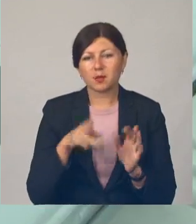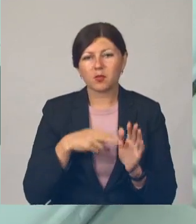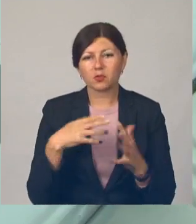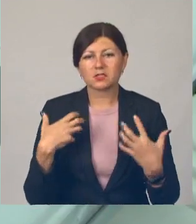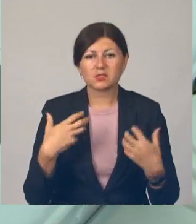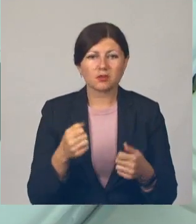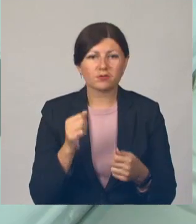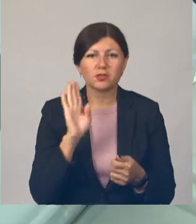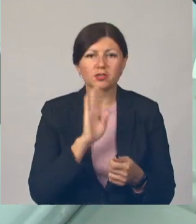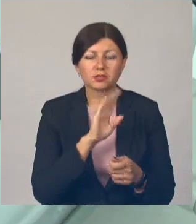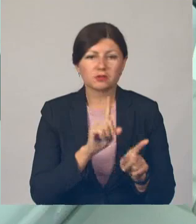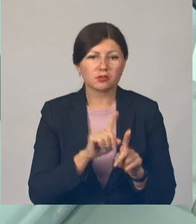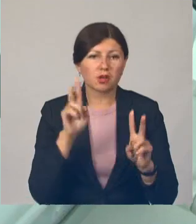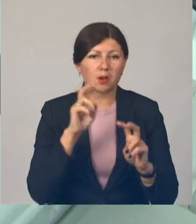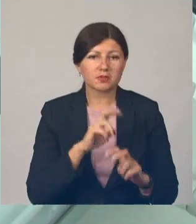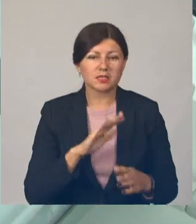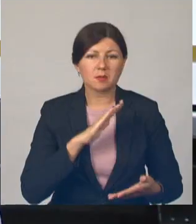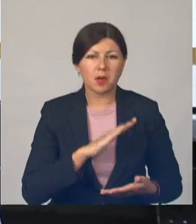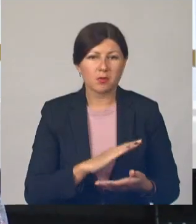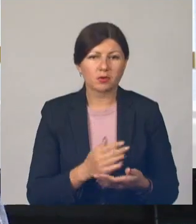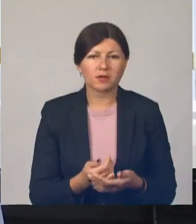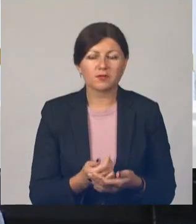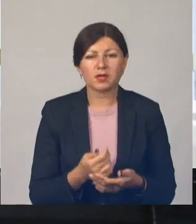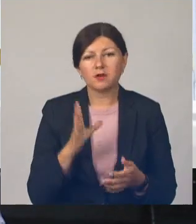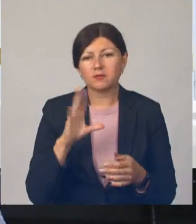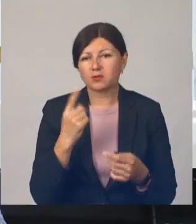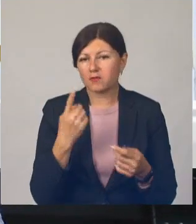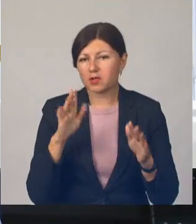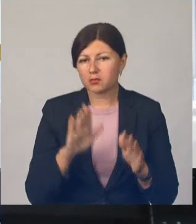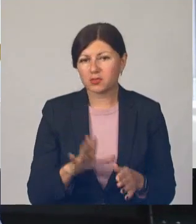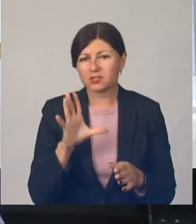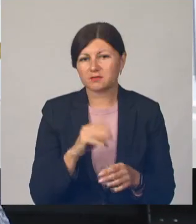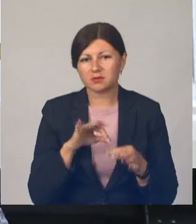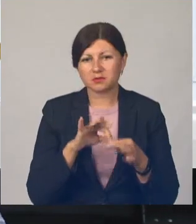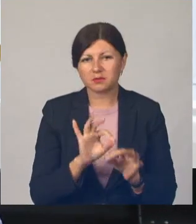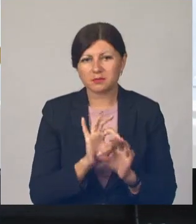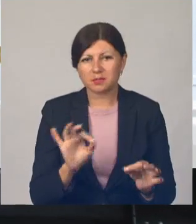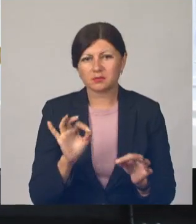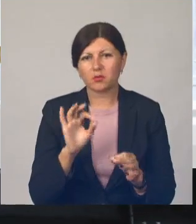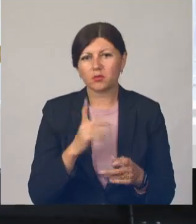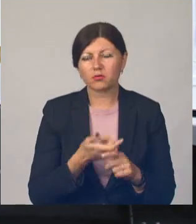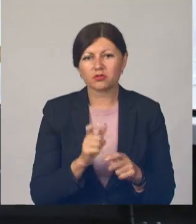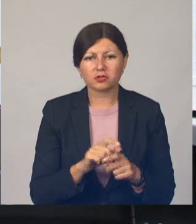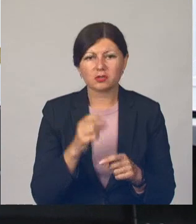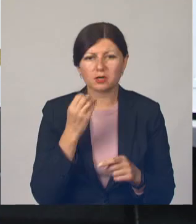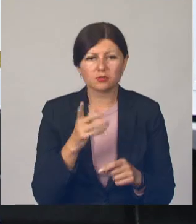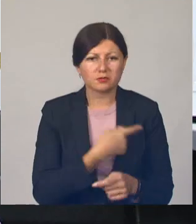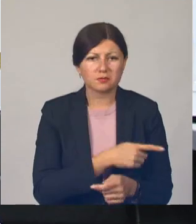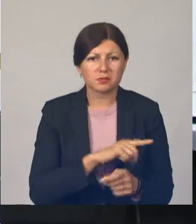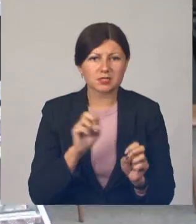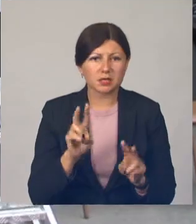здоровья» женщин также обследуют на маммографе. Все в одном месте, все организовано. Очень хорошие специалисты, поэтому